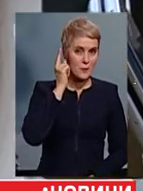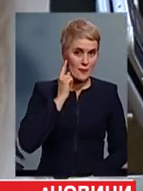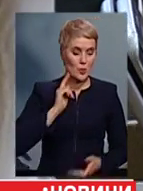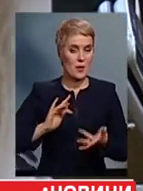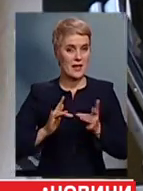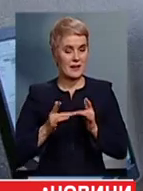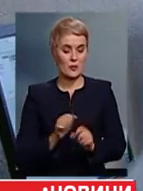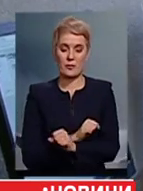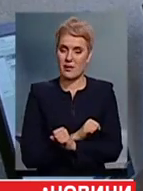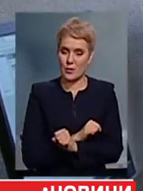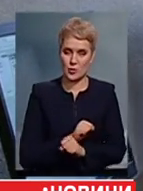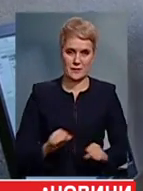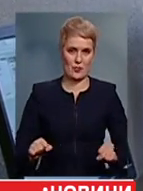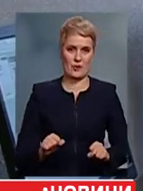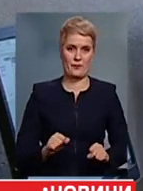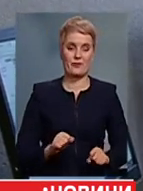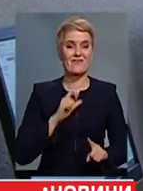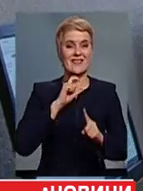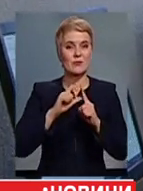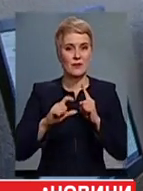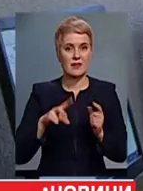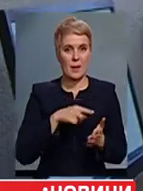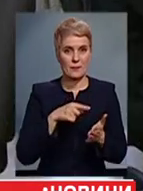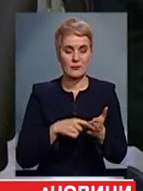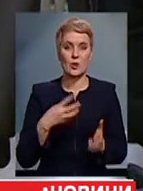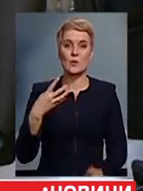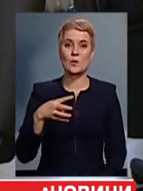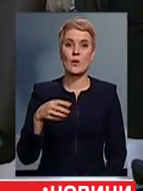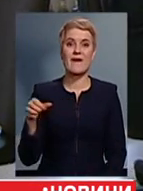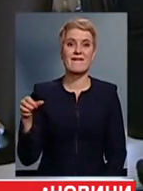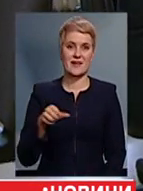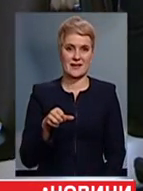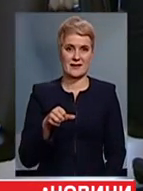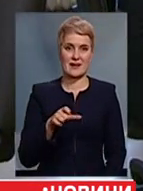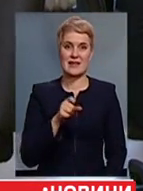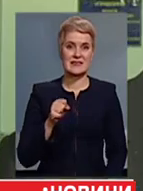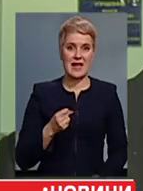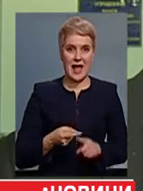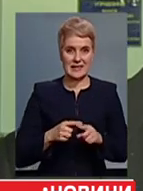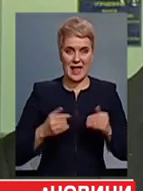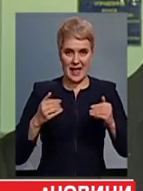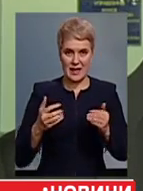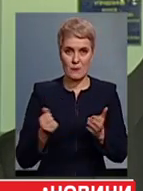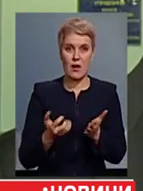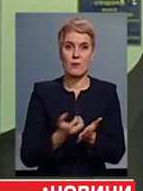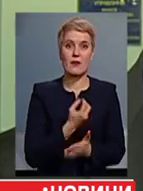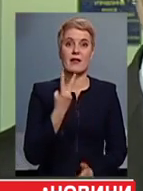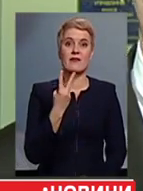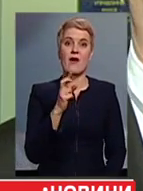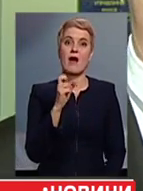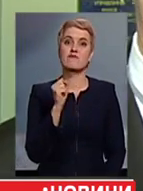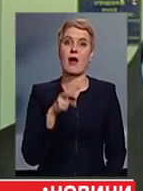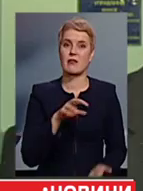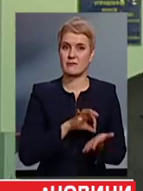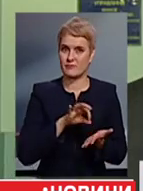не дозволили. Відповісти на запитання слід було за 40 хвилин. Максимум балів на цьому етапі – два. Їх і набрав один з претендентів – Сергій Помазан.